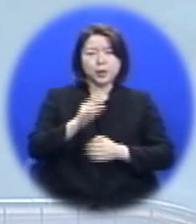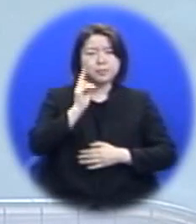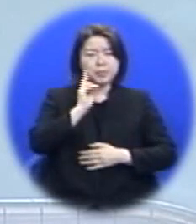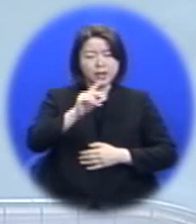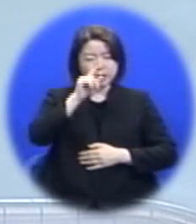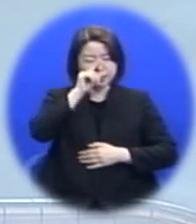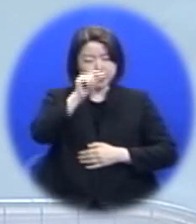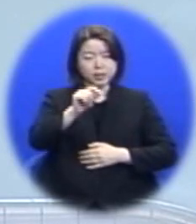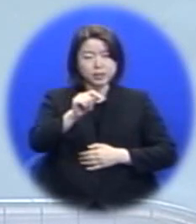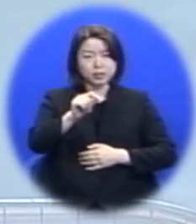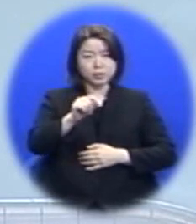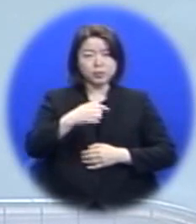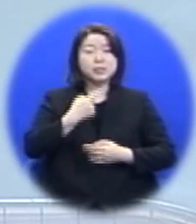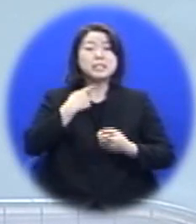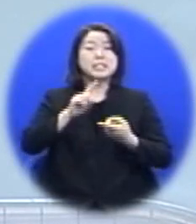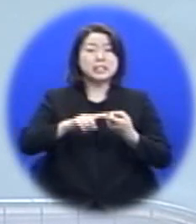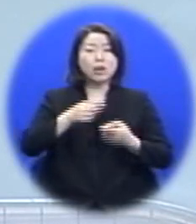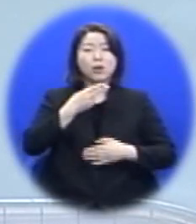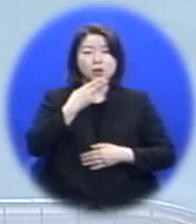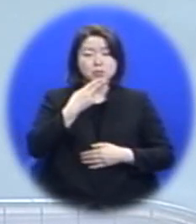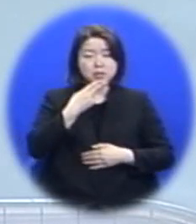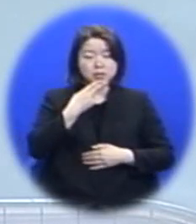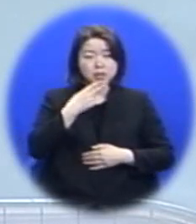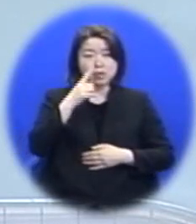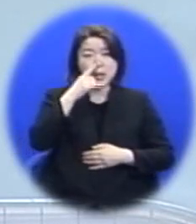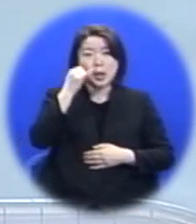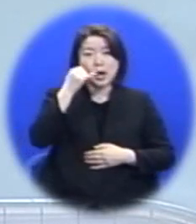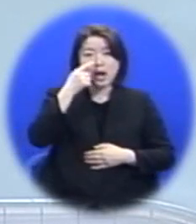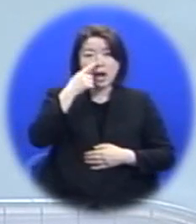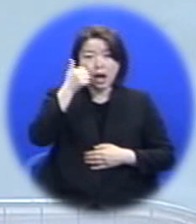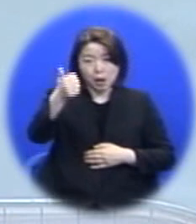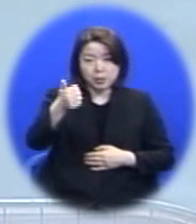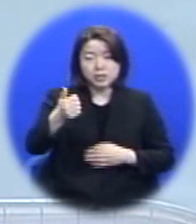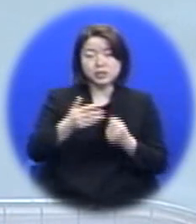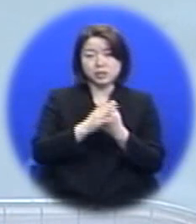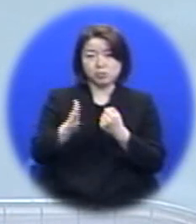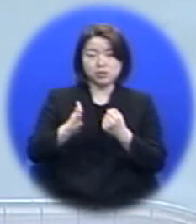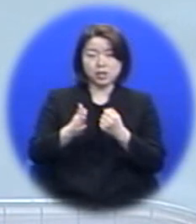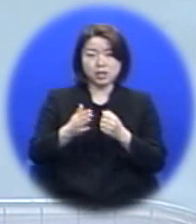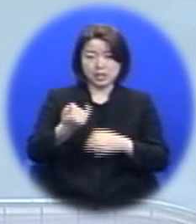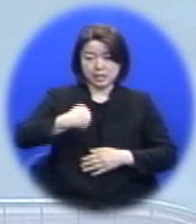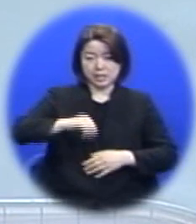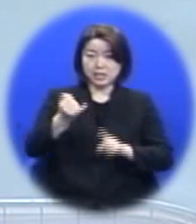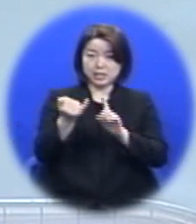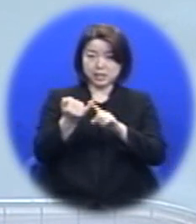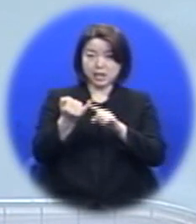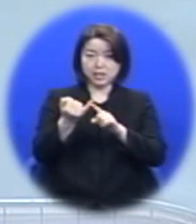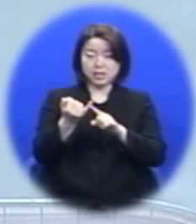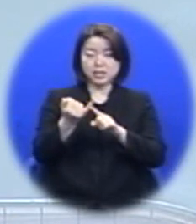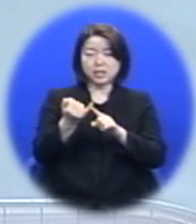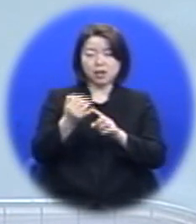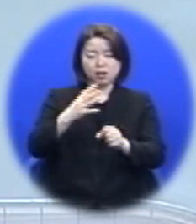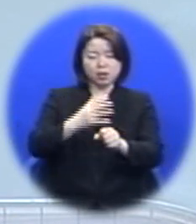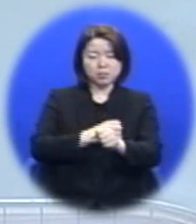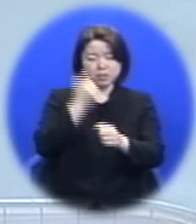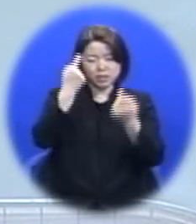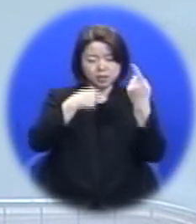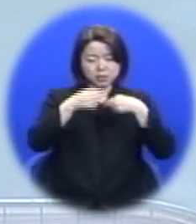까다롭고 그리고 정이 없었던 아버지 때문에 헬렌이 엄청난 상처를 받는 이야기부터 시작이